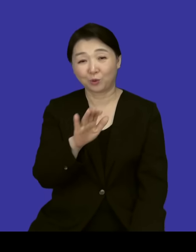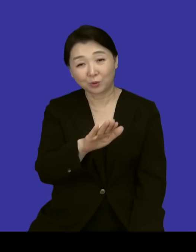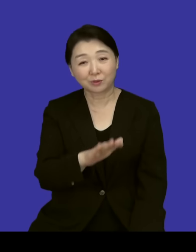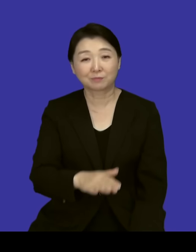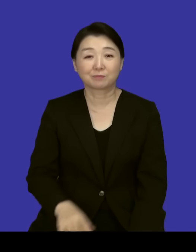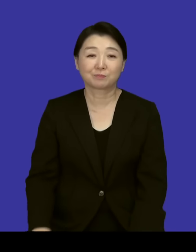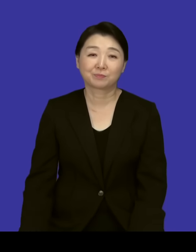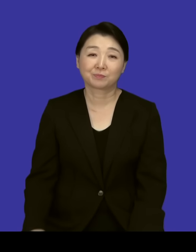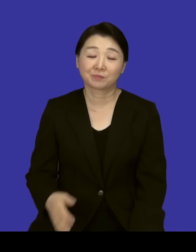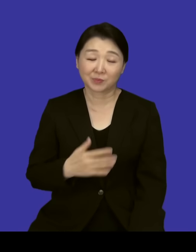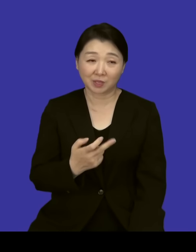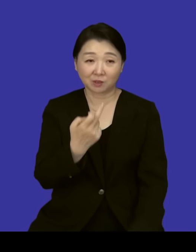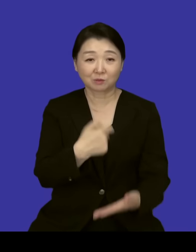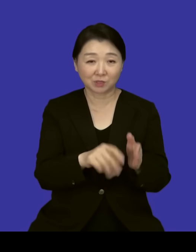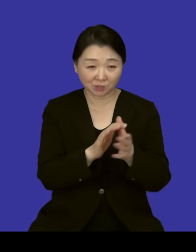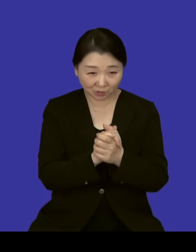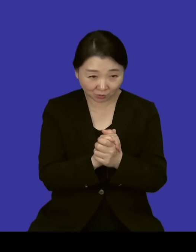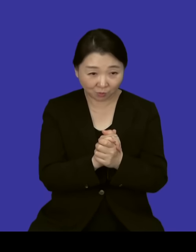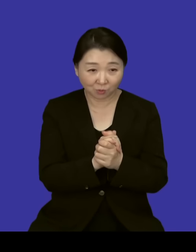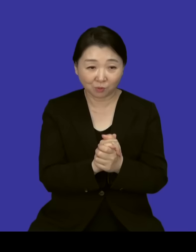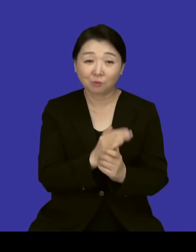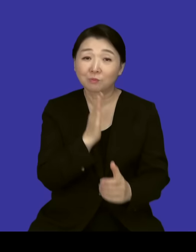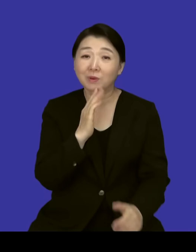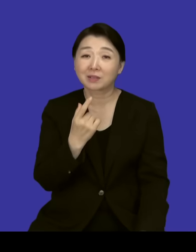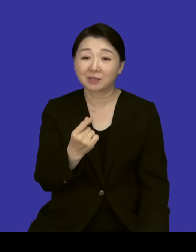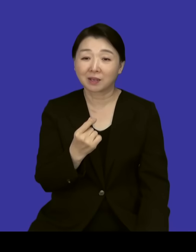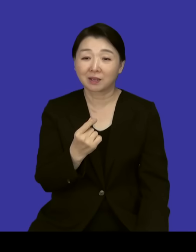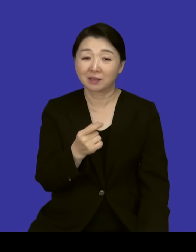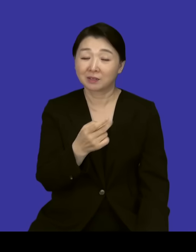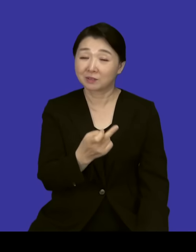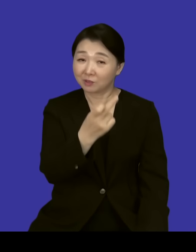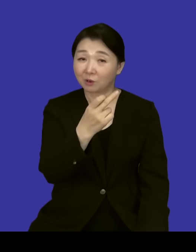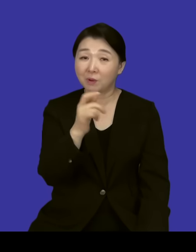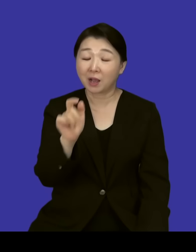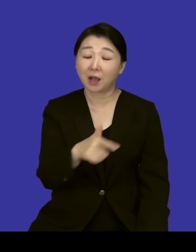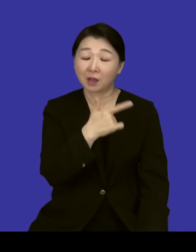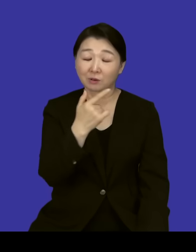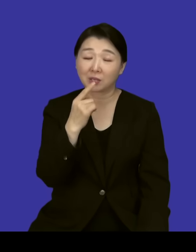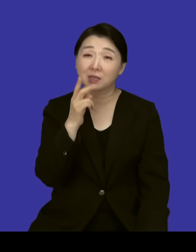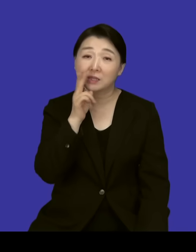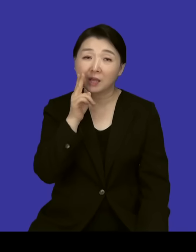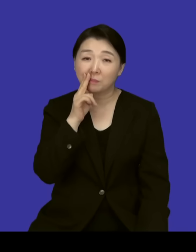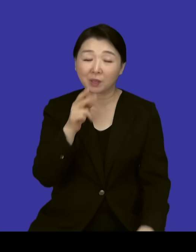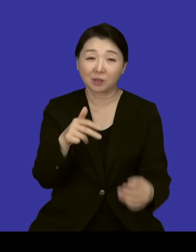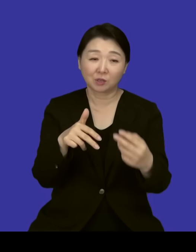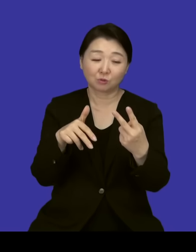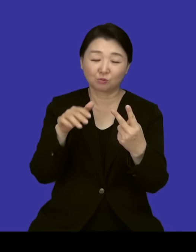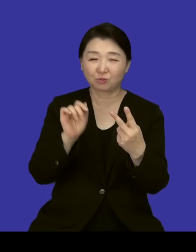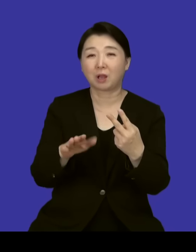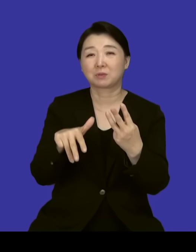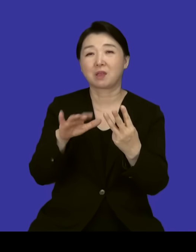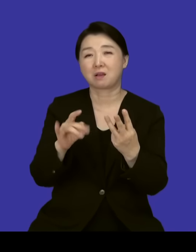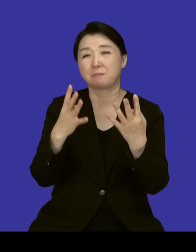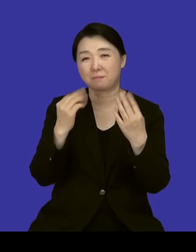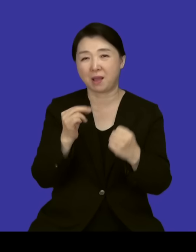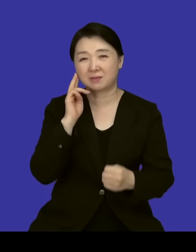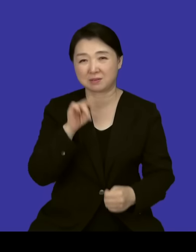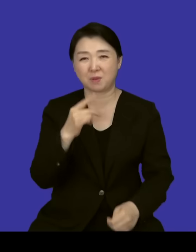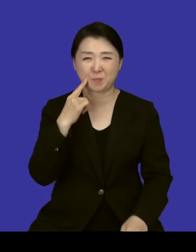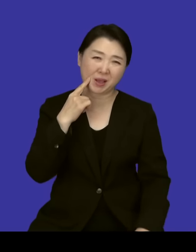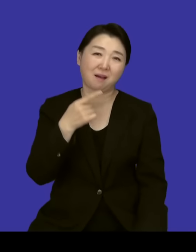제가 형님 위해서 기도를 했는데 예. 그 형님이 하루에 2갑에서 3갑 정도 많이 피시고 피시네. 너무 많이 피시네. 예, 너무